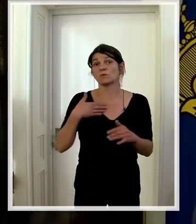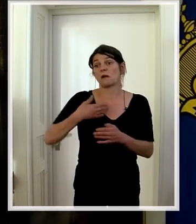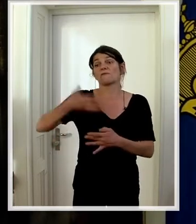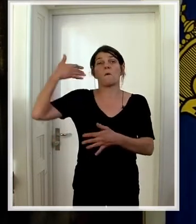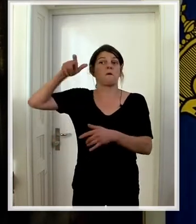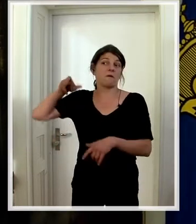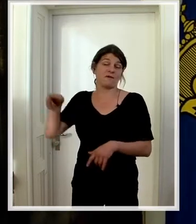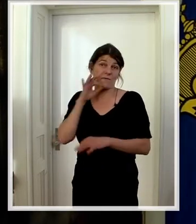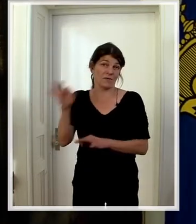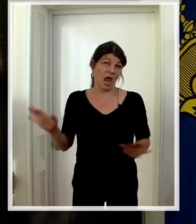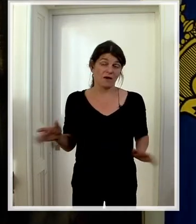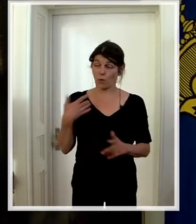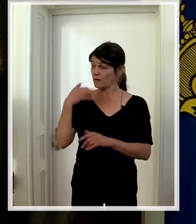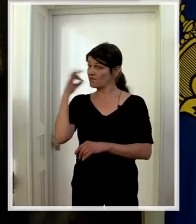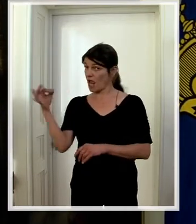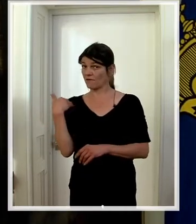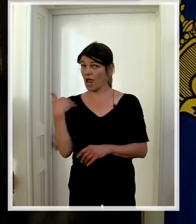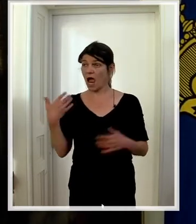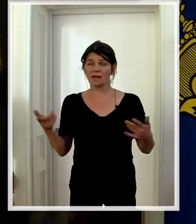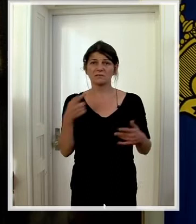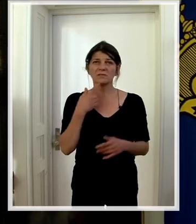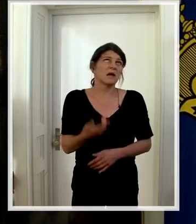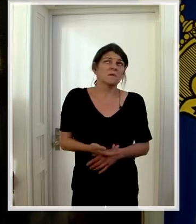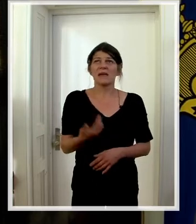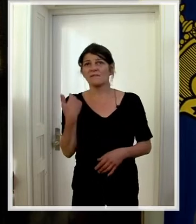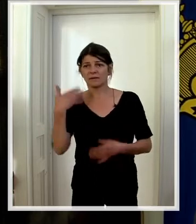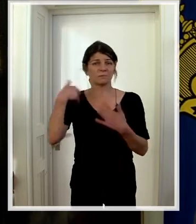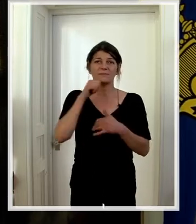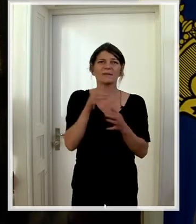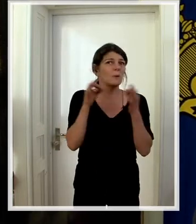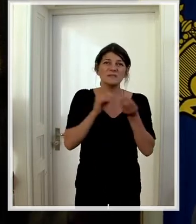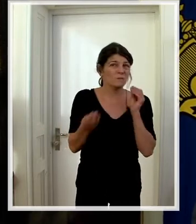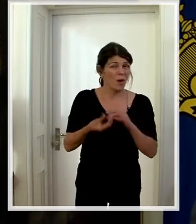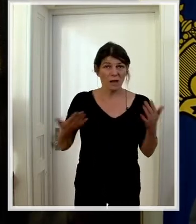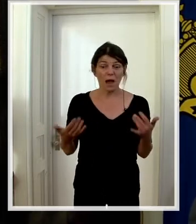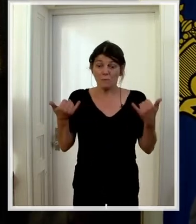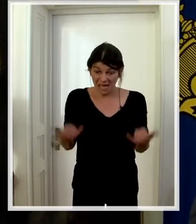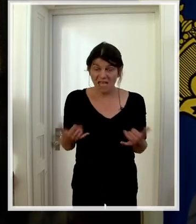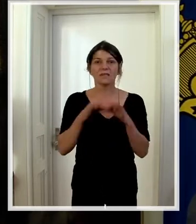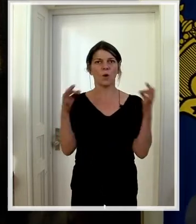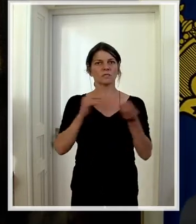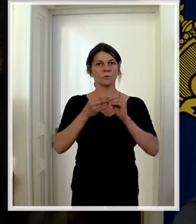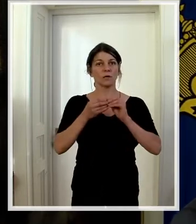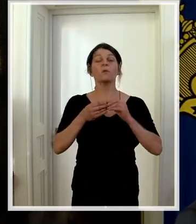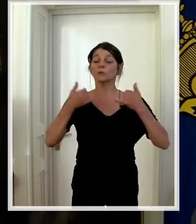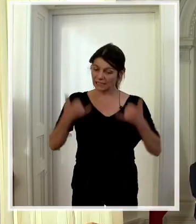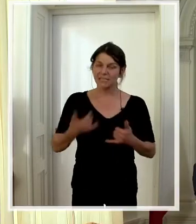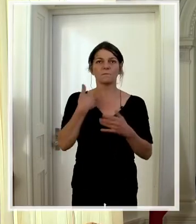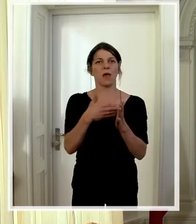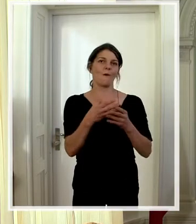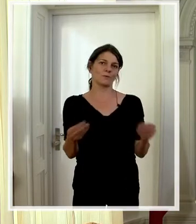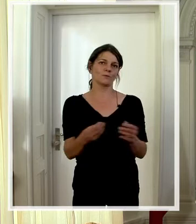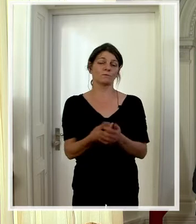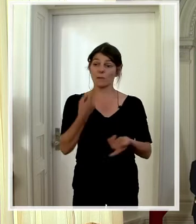Vorgänger fragen. Die ich gefragt habe, die sagen, es ist nicht so ein grosses Thema gewesen. Und jetzt ist es das und jetzt lösen wir es. Umgekehrt, Daniel Löhrig,